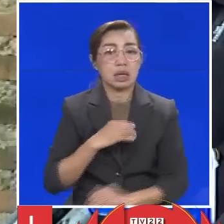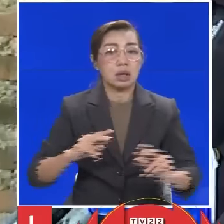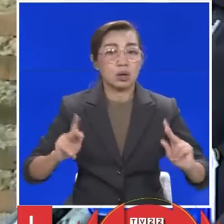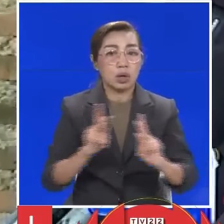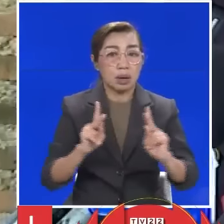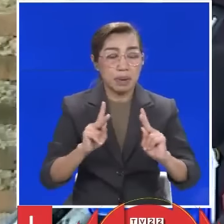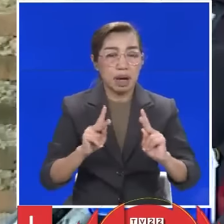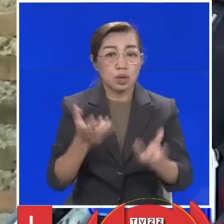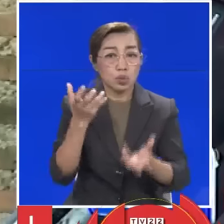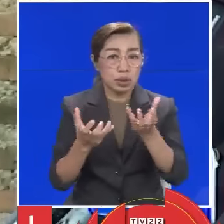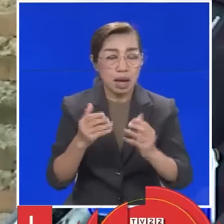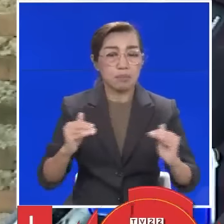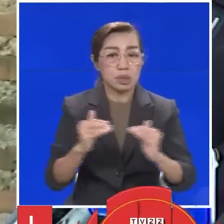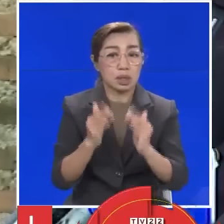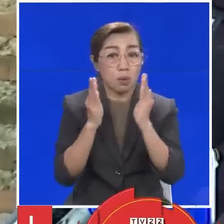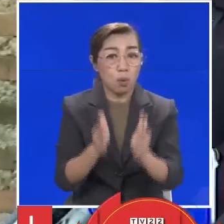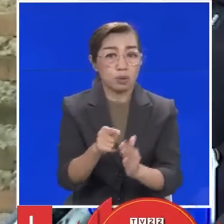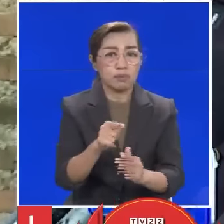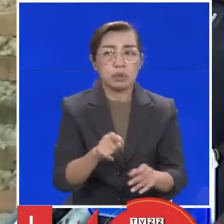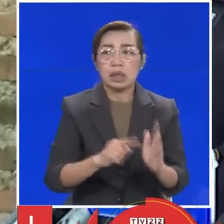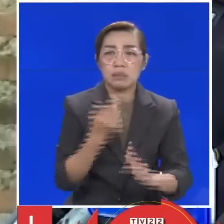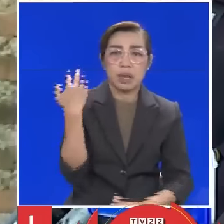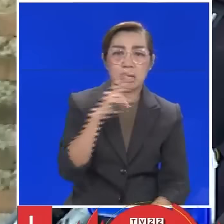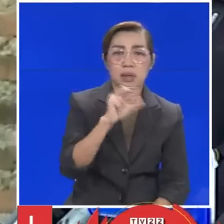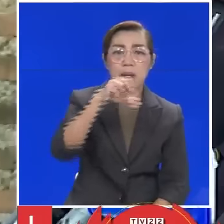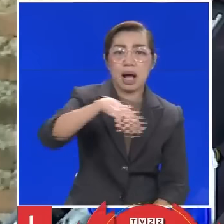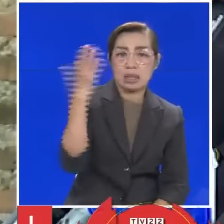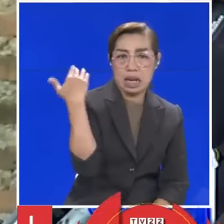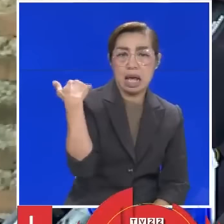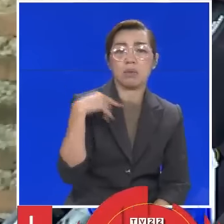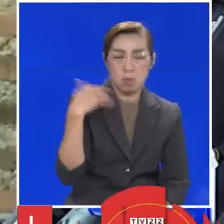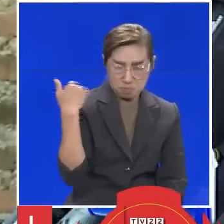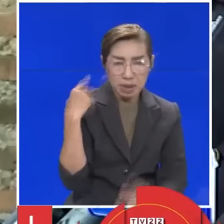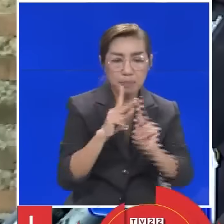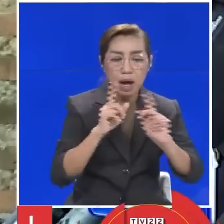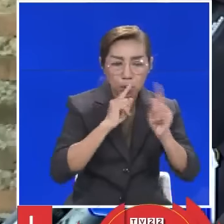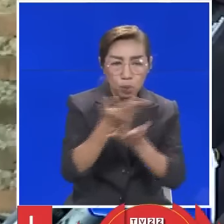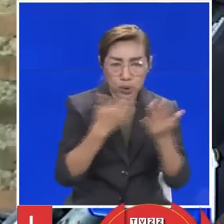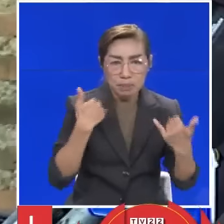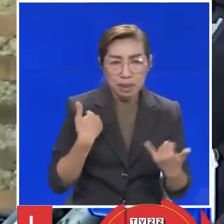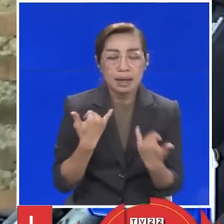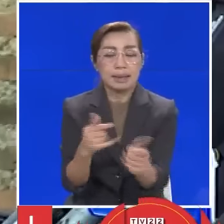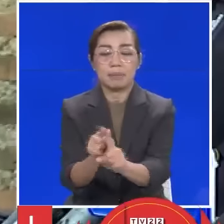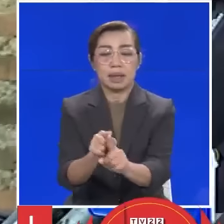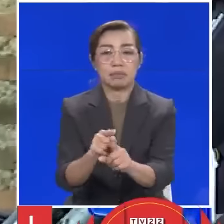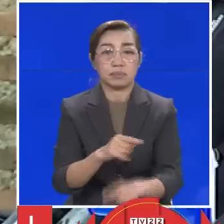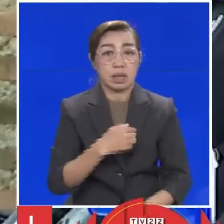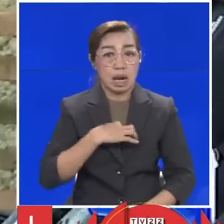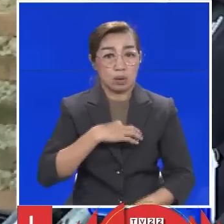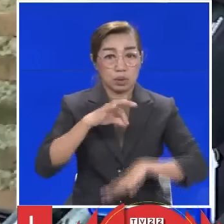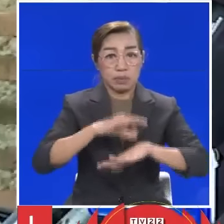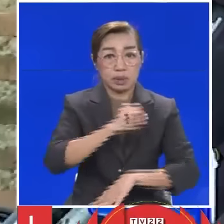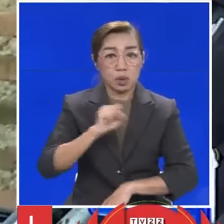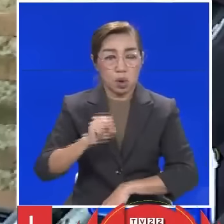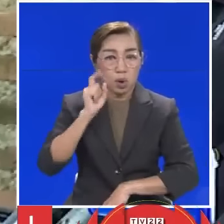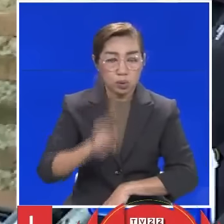สิทธิมนุษยชนนะครับตั้งแต่สภาในชุดที่แล้วก็ในฐานะส.ส.เนี่ยก็คงต้องให้ความสำคัญกับการพิจ